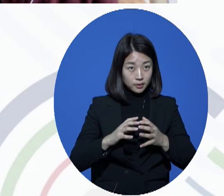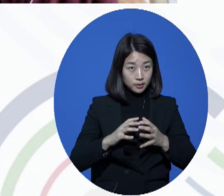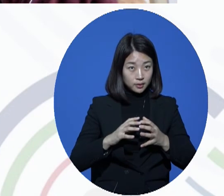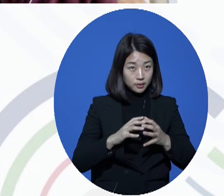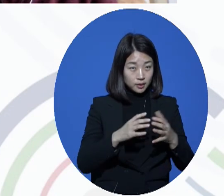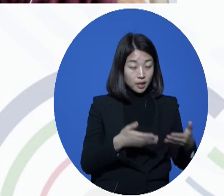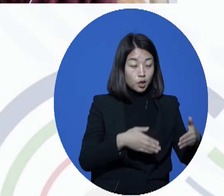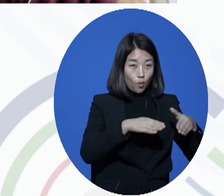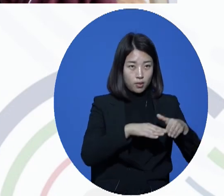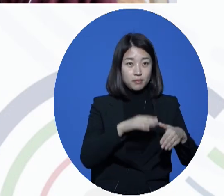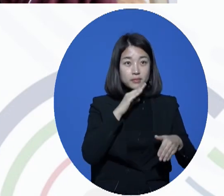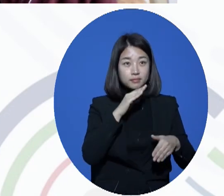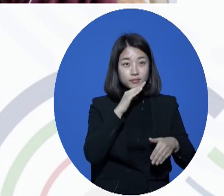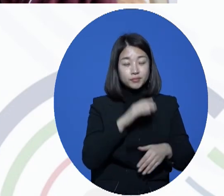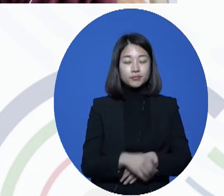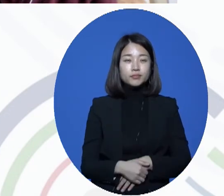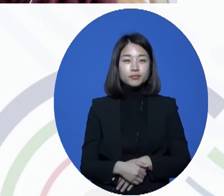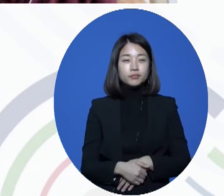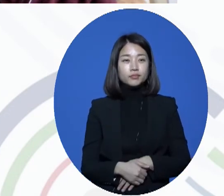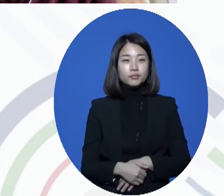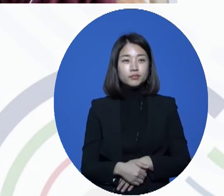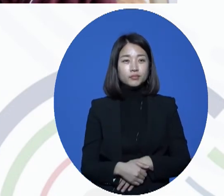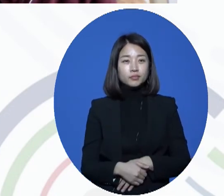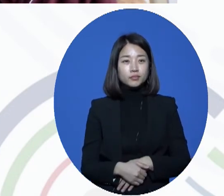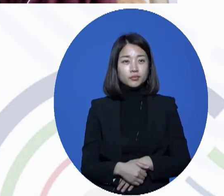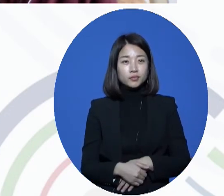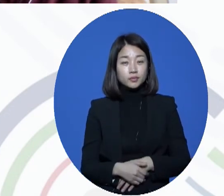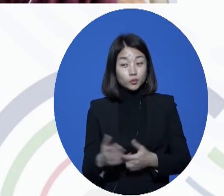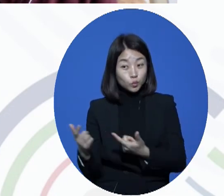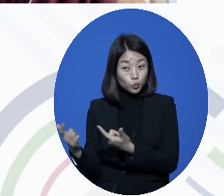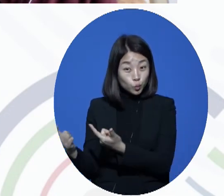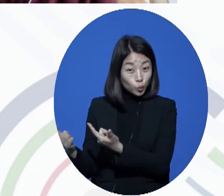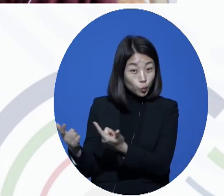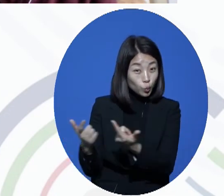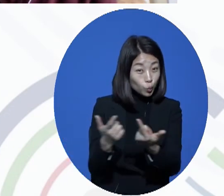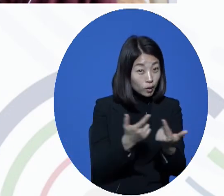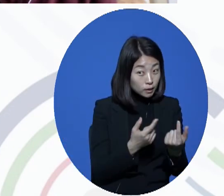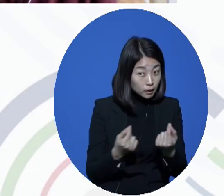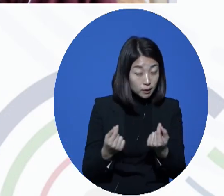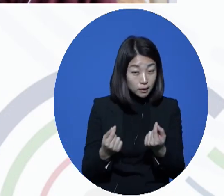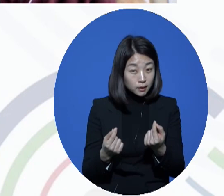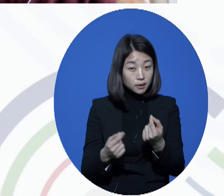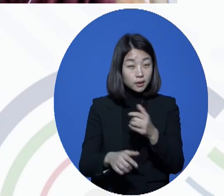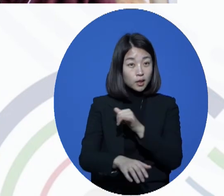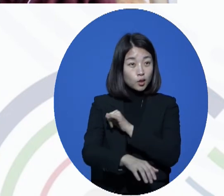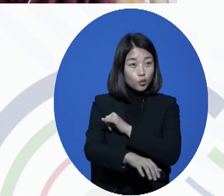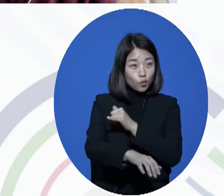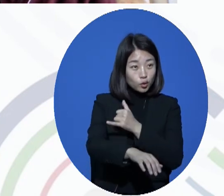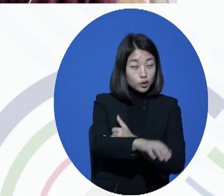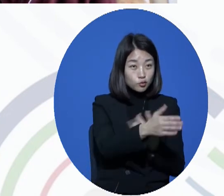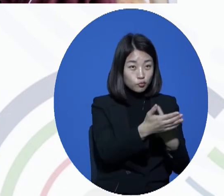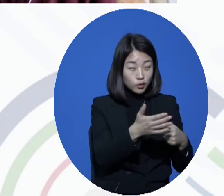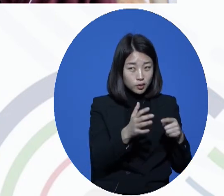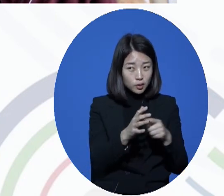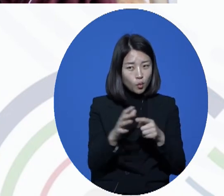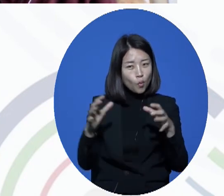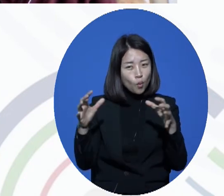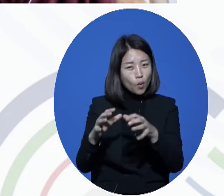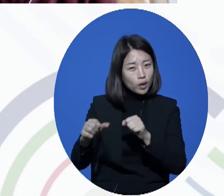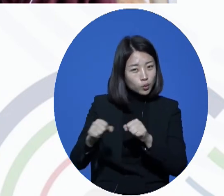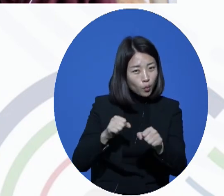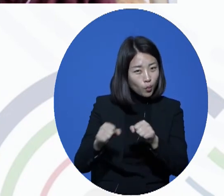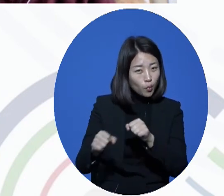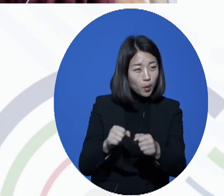그런 기관들이었습니다. 그래서 공동의 행동 조치라든지 또 권익 옹호 활동들을 구성을